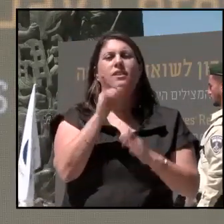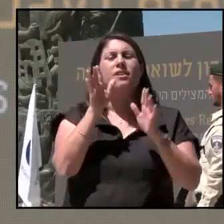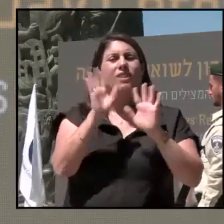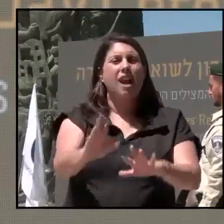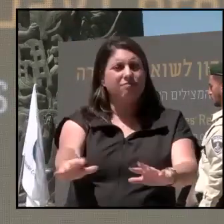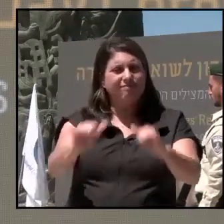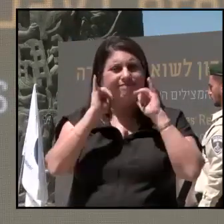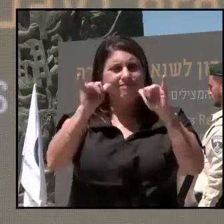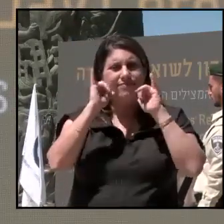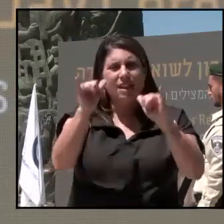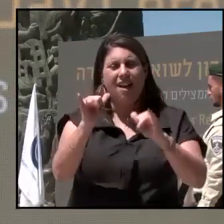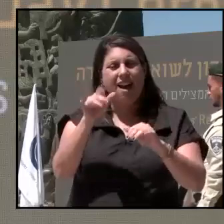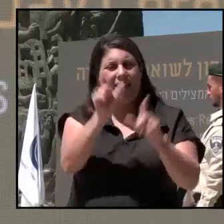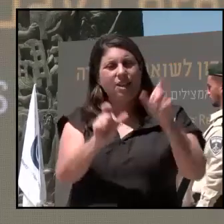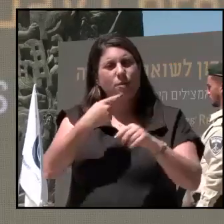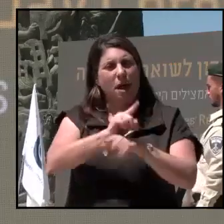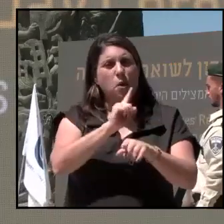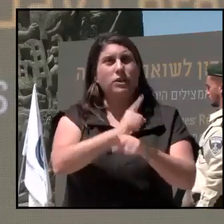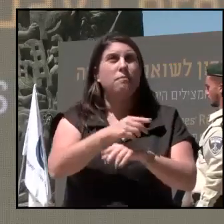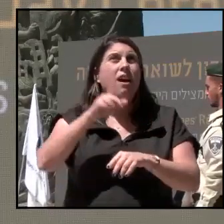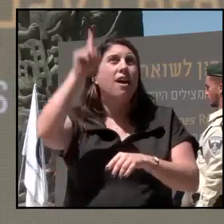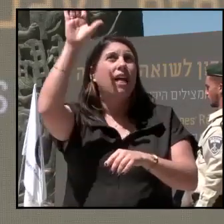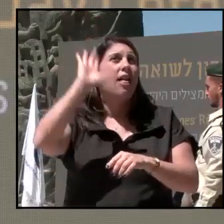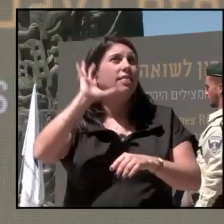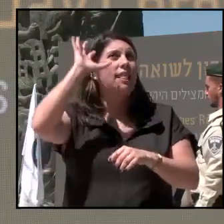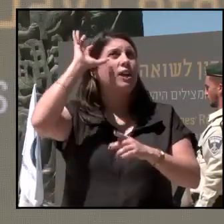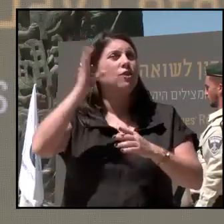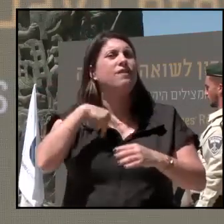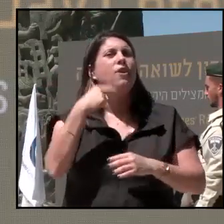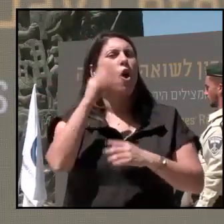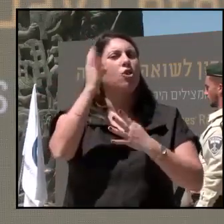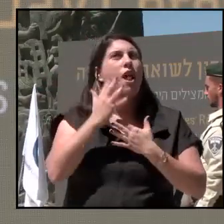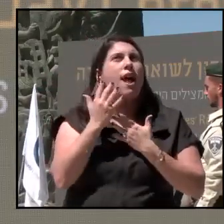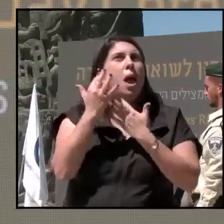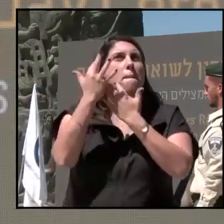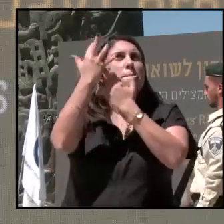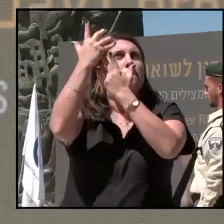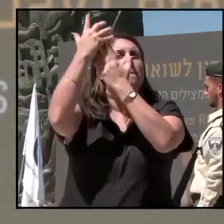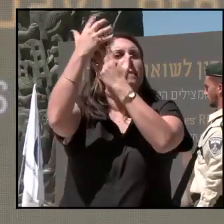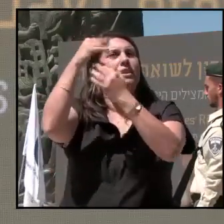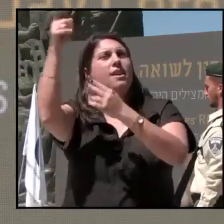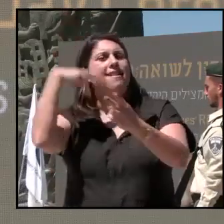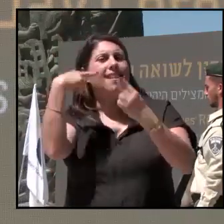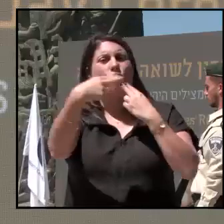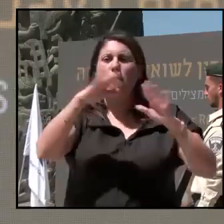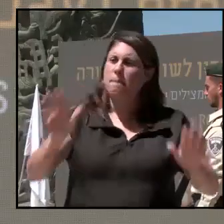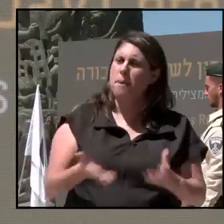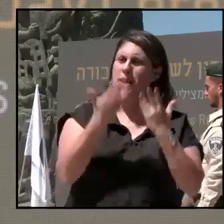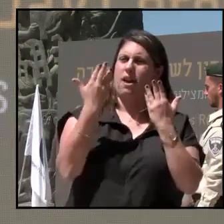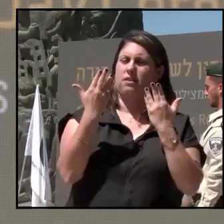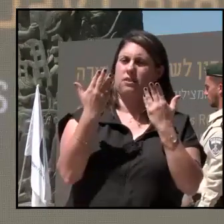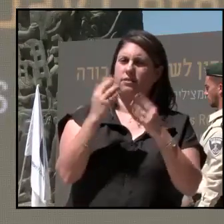המעונים תעלה לפני כיסא כבודך למקום במהרה בימינו